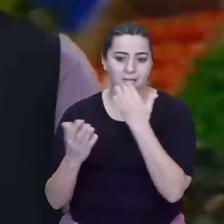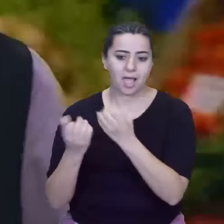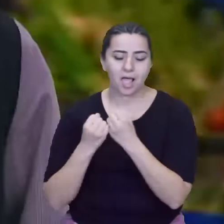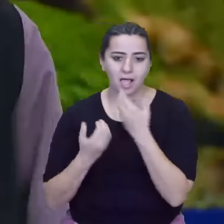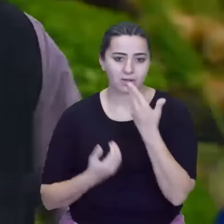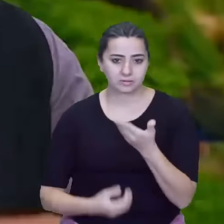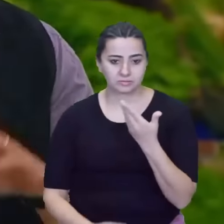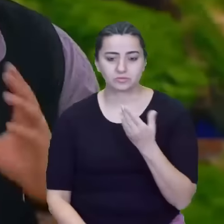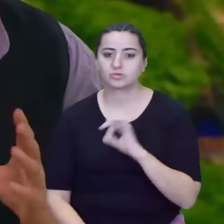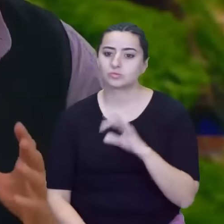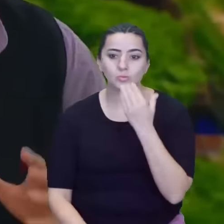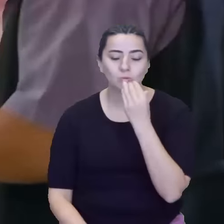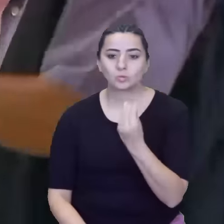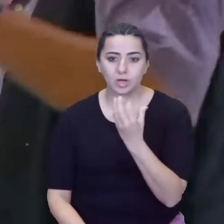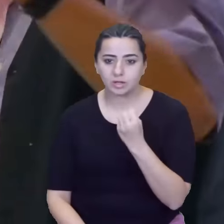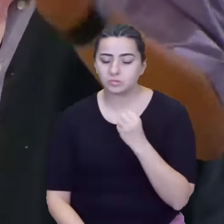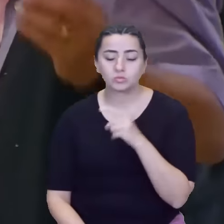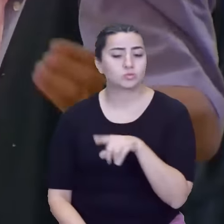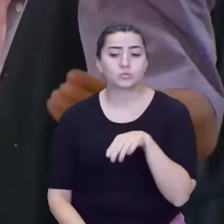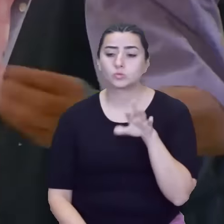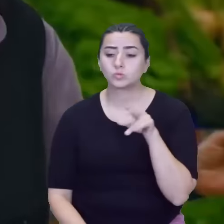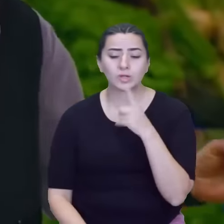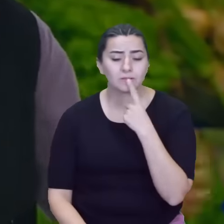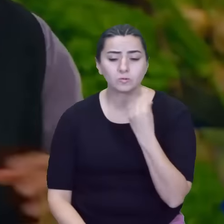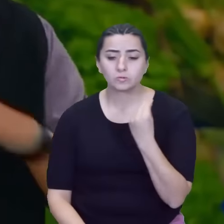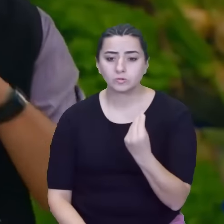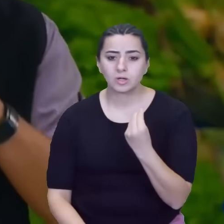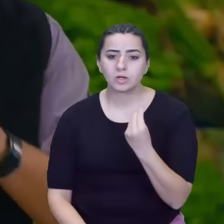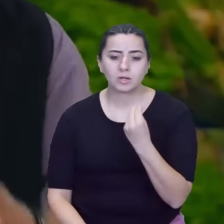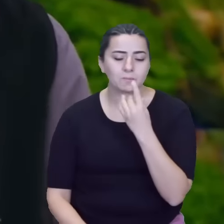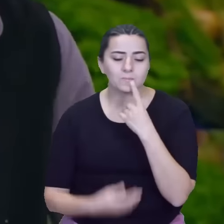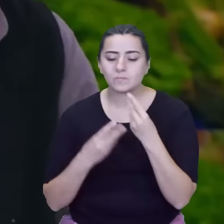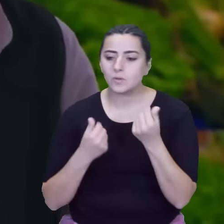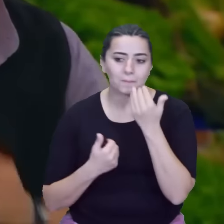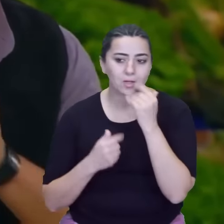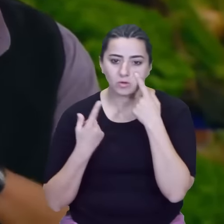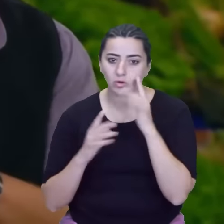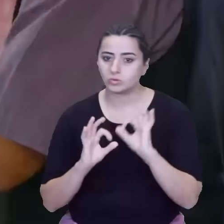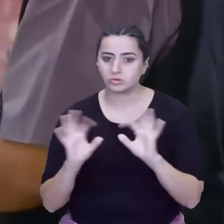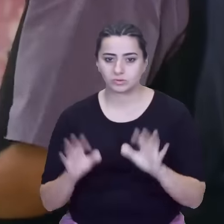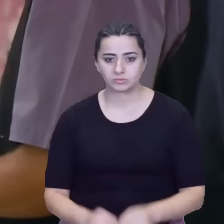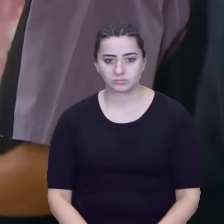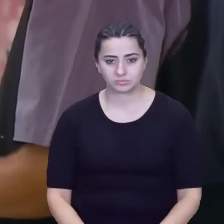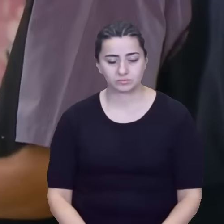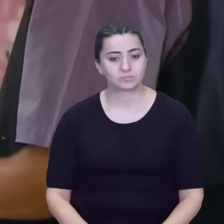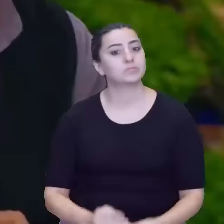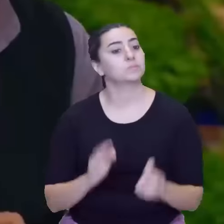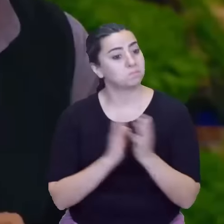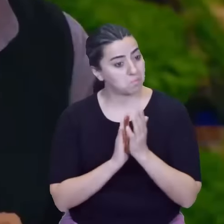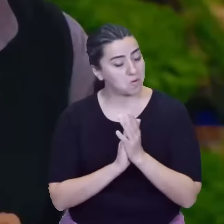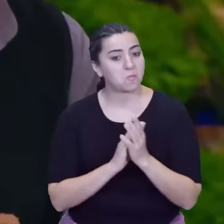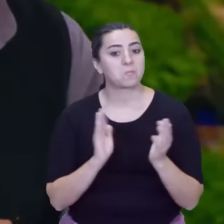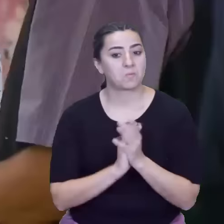peynirden bahsediyordum ha. Şahane bir peynir aldım. Hayatımda bu kadar tatlı, güzel, ağızda dağılan bir peyniri görmedim. Harika. Bravo